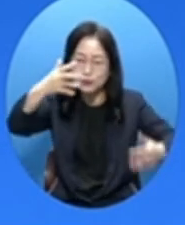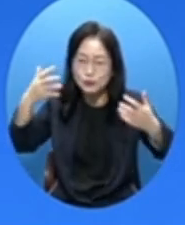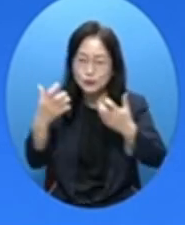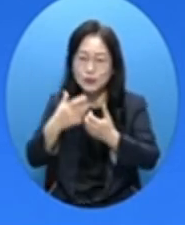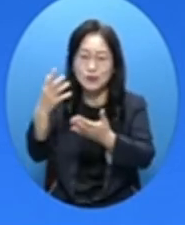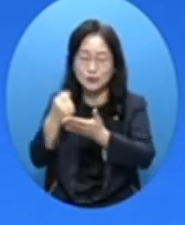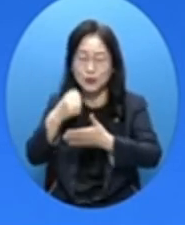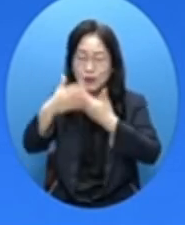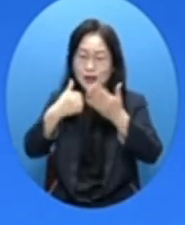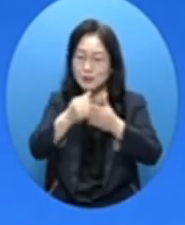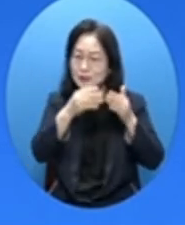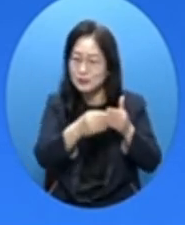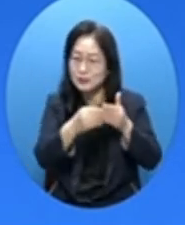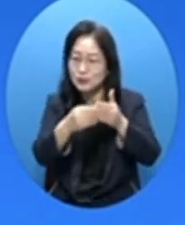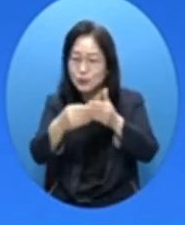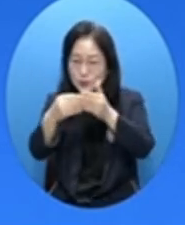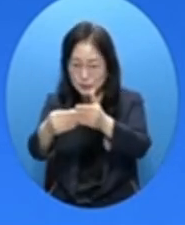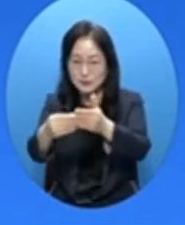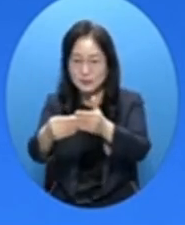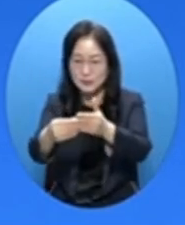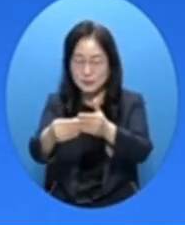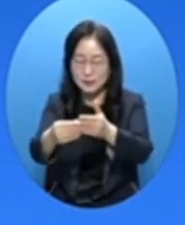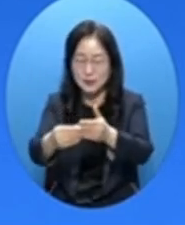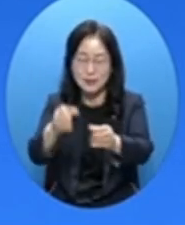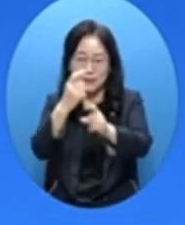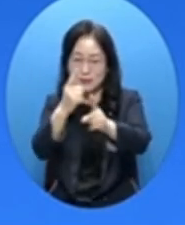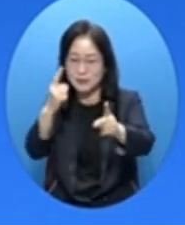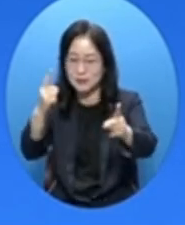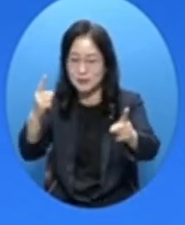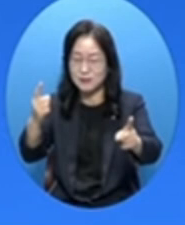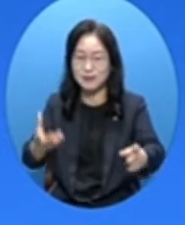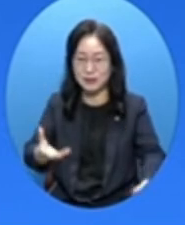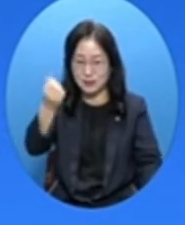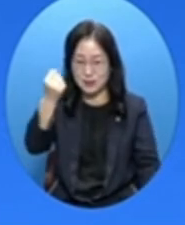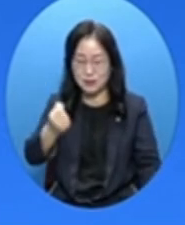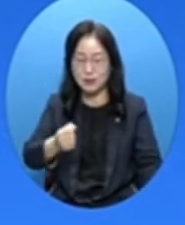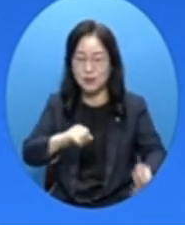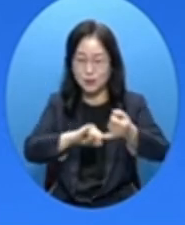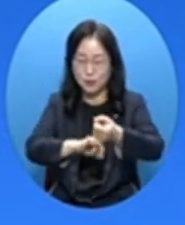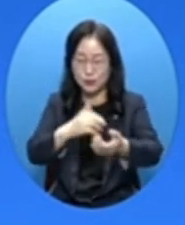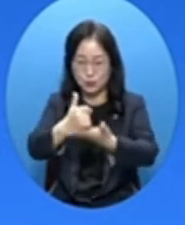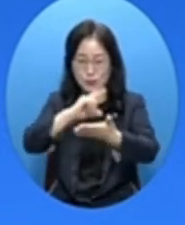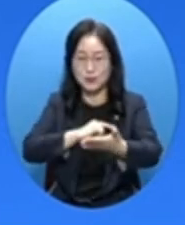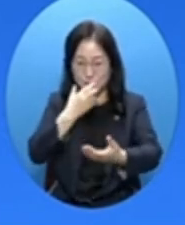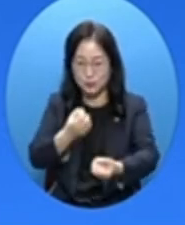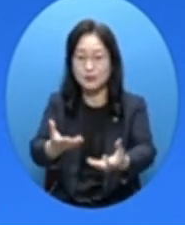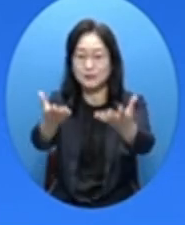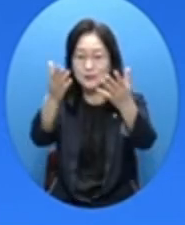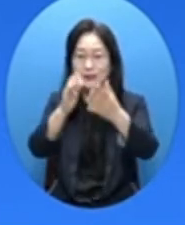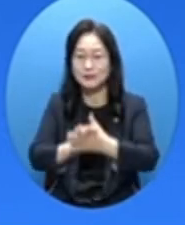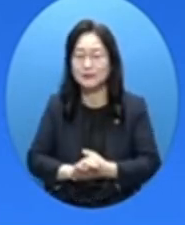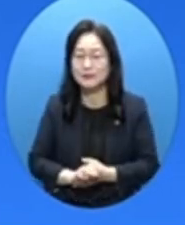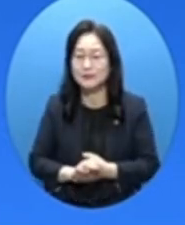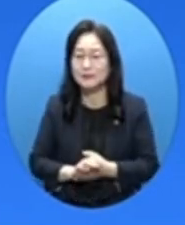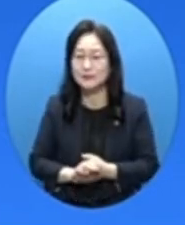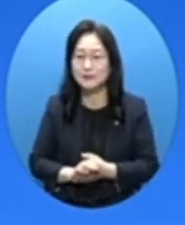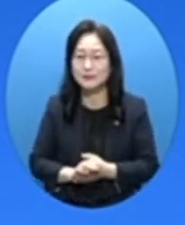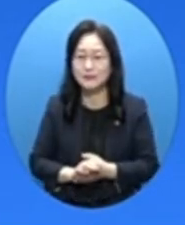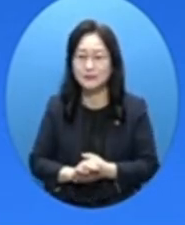하나님의 인도하심을 받고 승리의 삶을 살아가는 여러분보다 되기를 주님의 이름으로 축원합니다